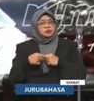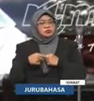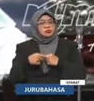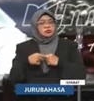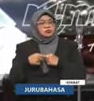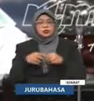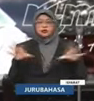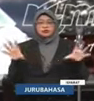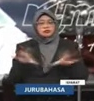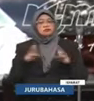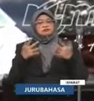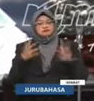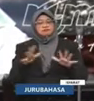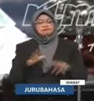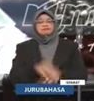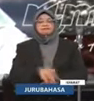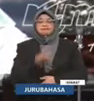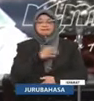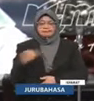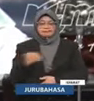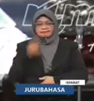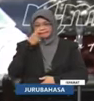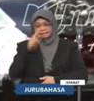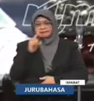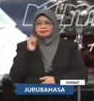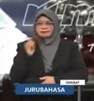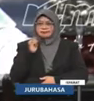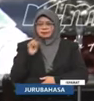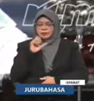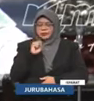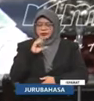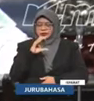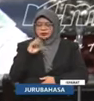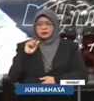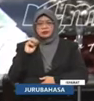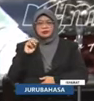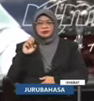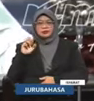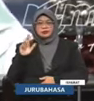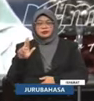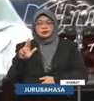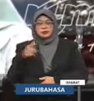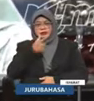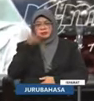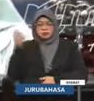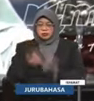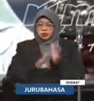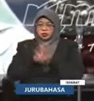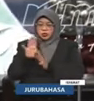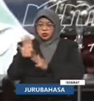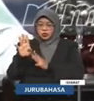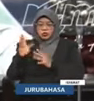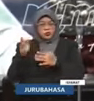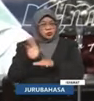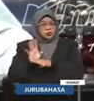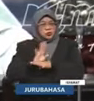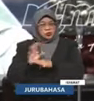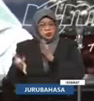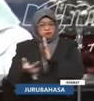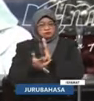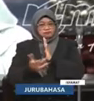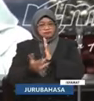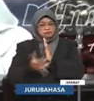telah pun dilaksanakan manakala bagi jenazah yang skema akibat kepesatan pembangunan dan juga